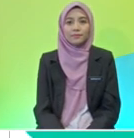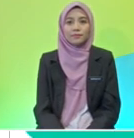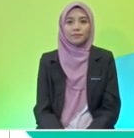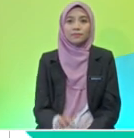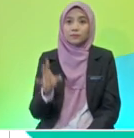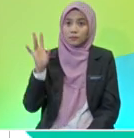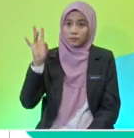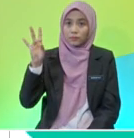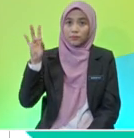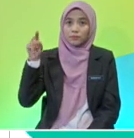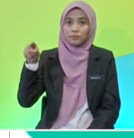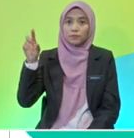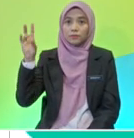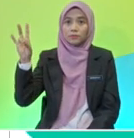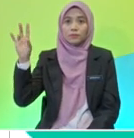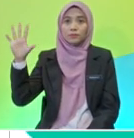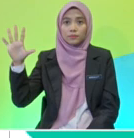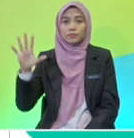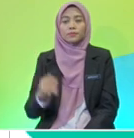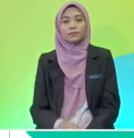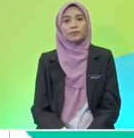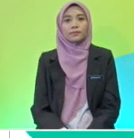70-an 75 oke